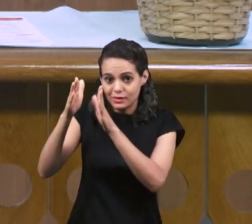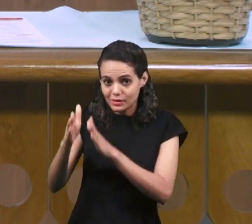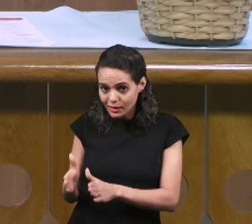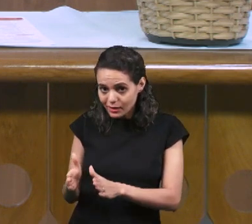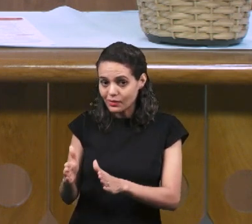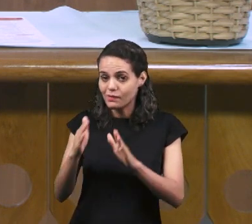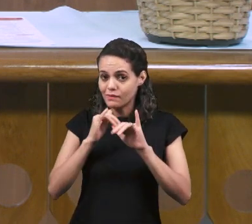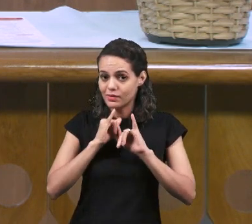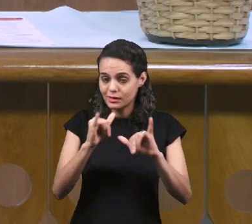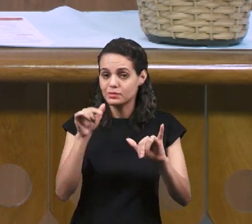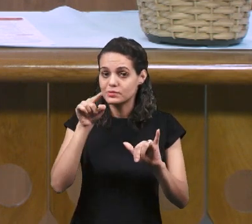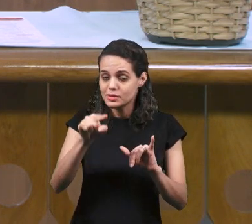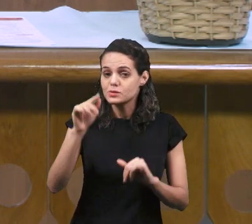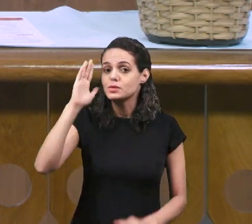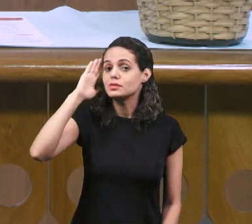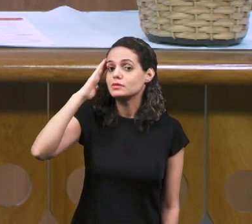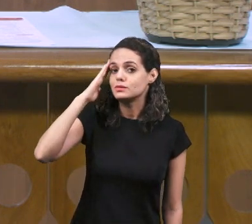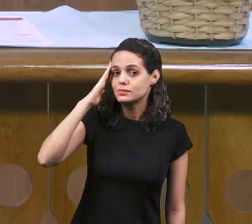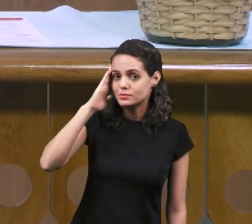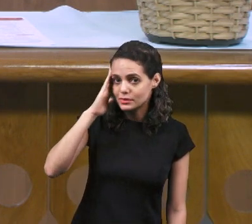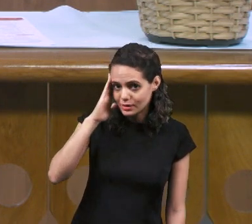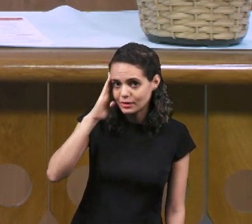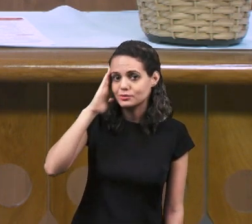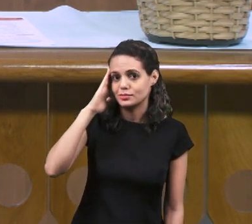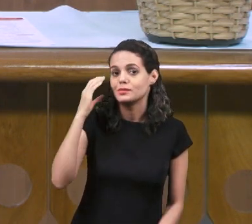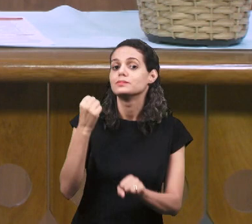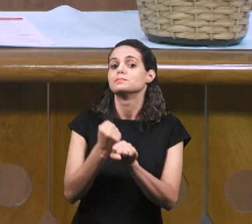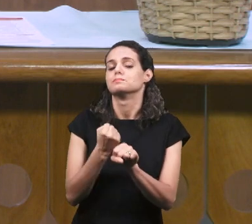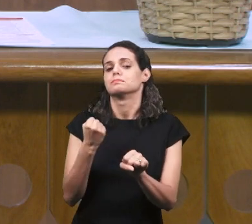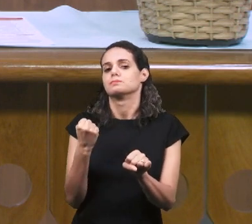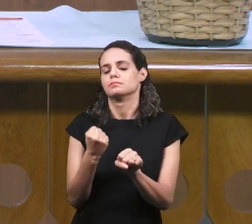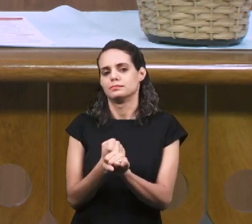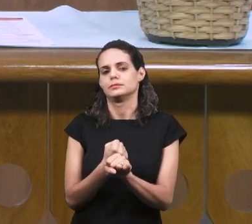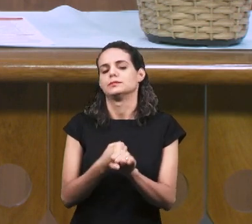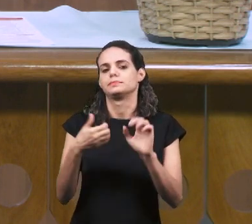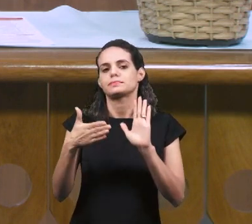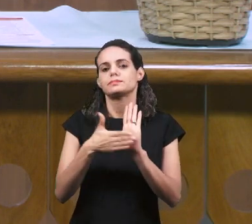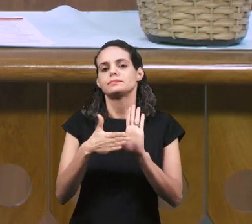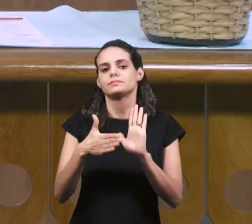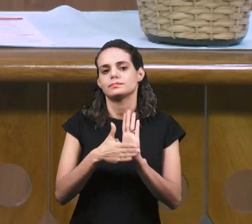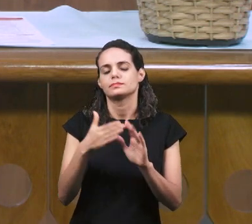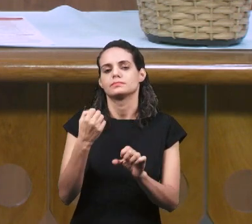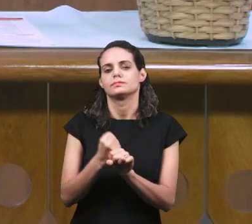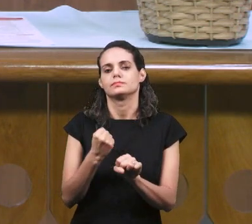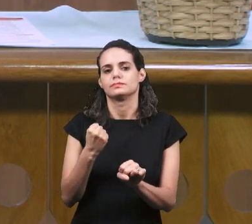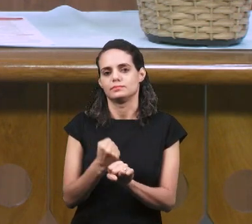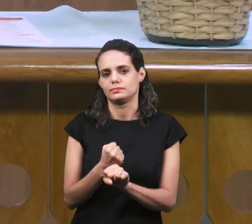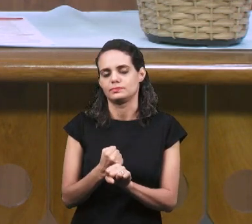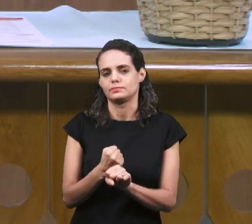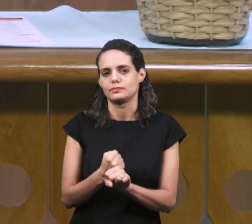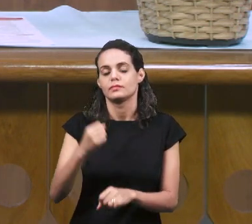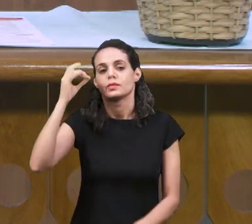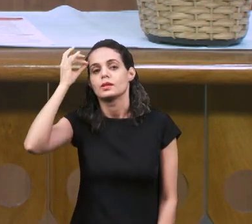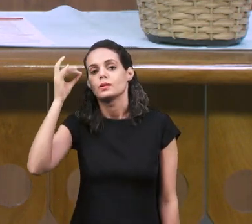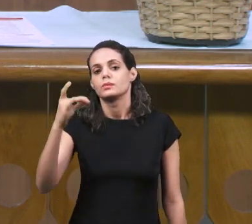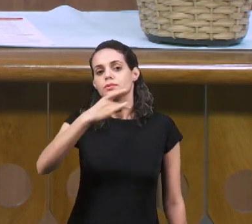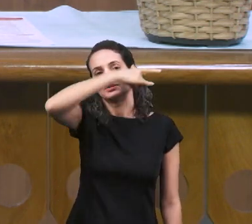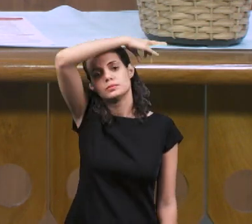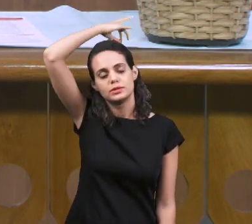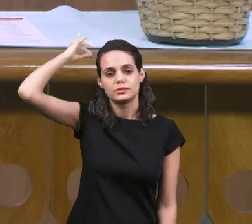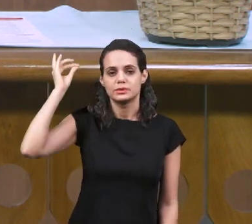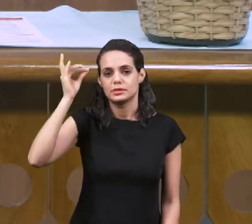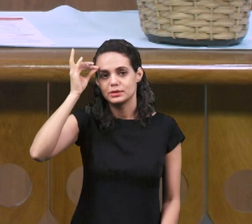de la compréhension à propos de l'œuvre. Qu'est-ce que le Saint-Esprit a fait jusqu'ici et qu'est-ce qu'il veut faire? Nous ne pouvons